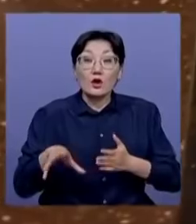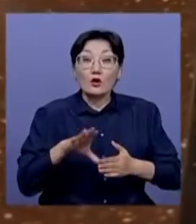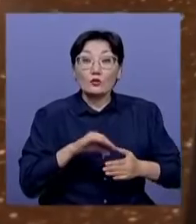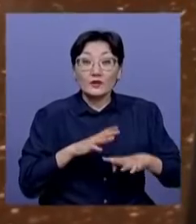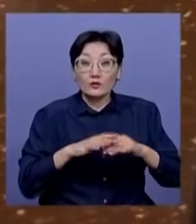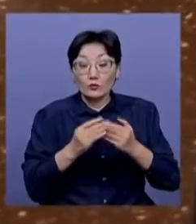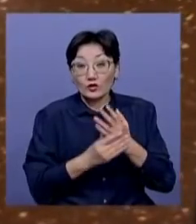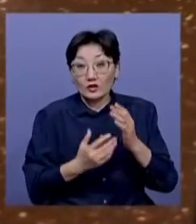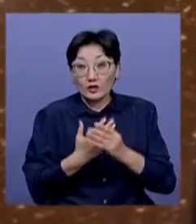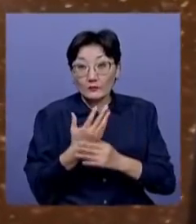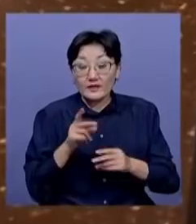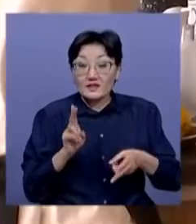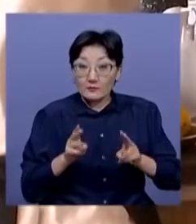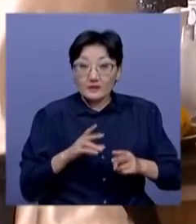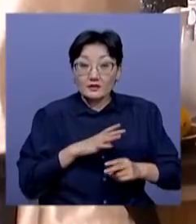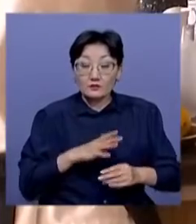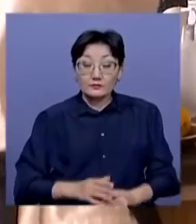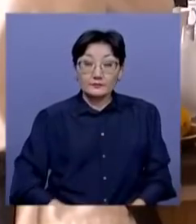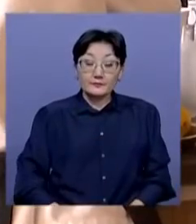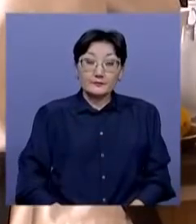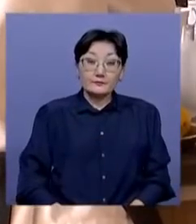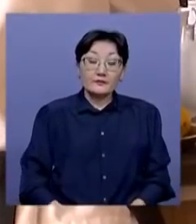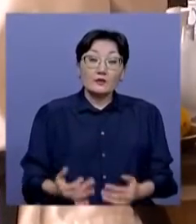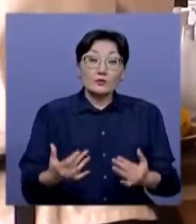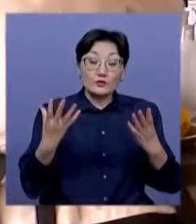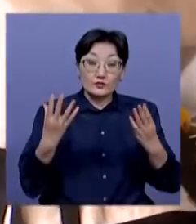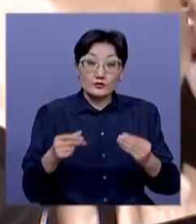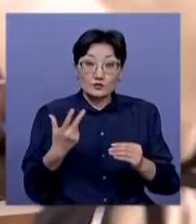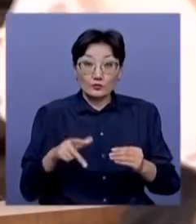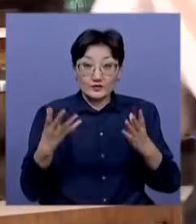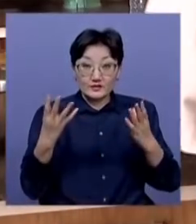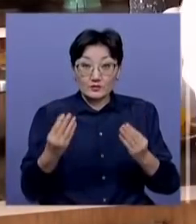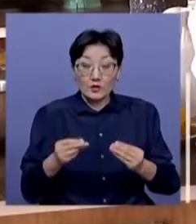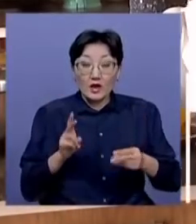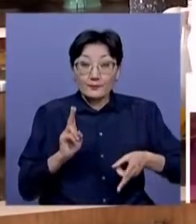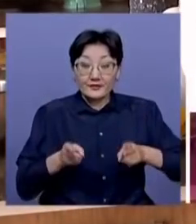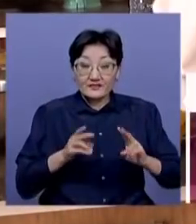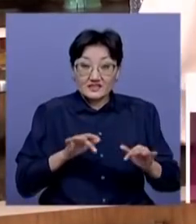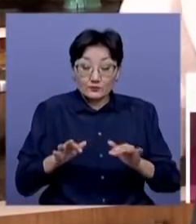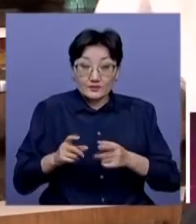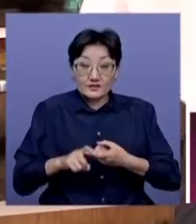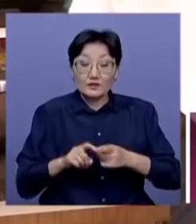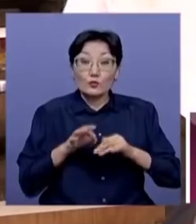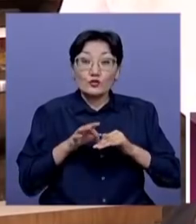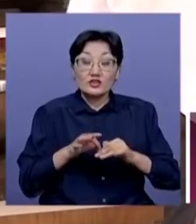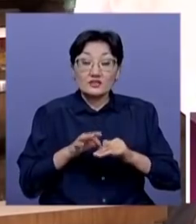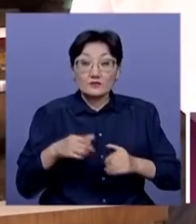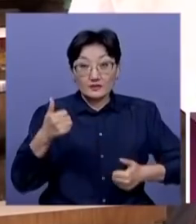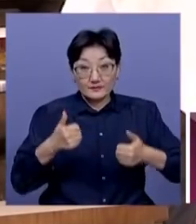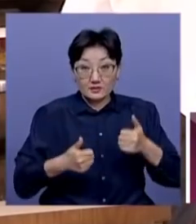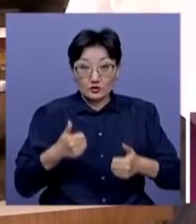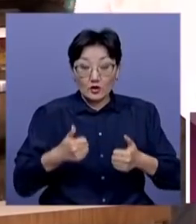барлығы қолғаппен тағам дайындады. Қазіргі таңда біз 30 күні поварское, яғни поварское дело бойынша өткізіп жатырмыз